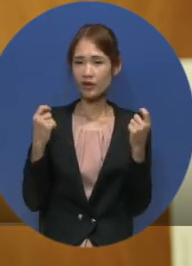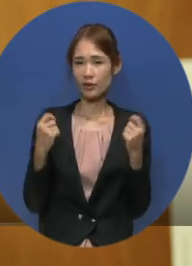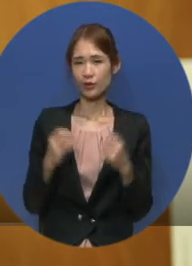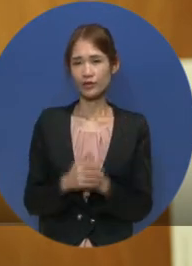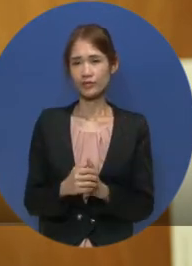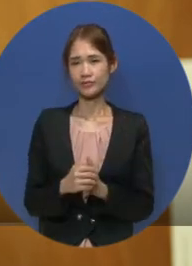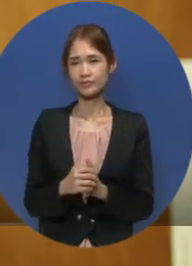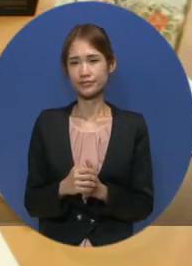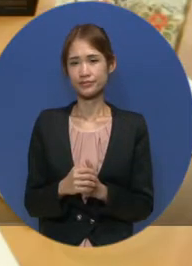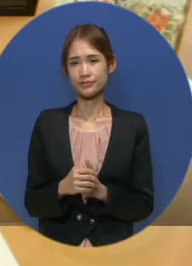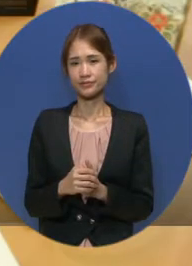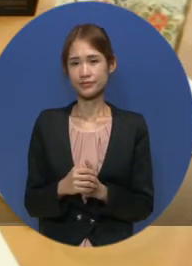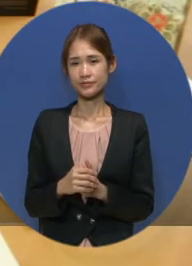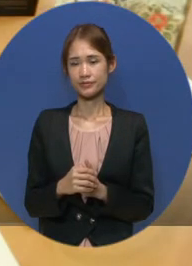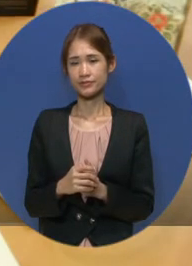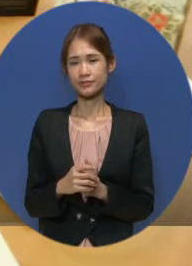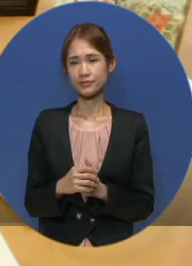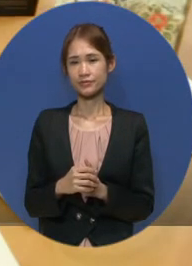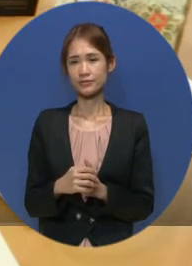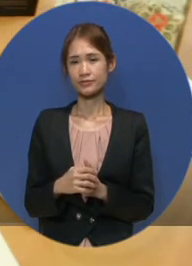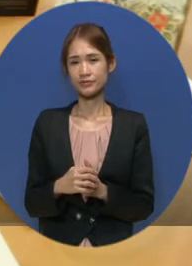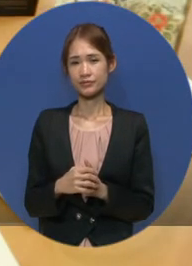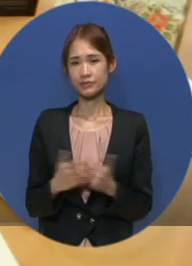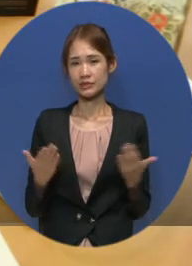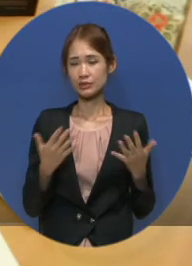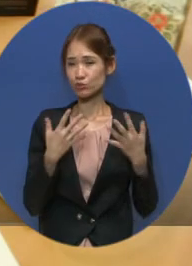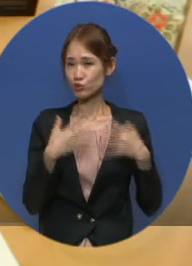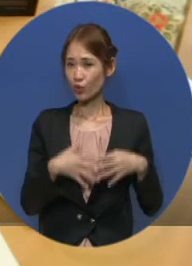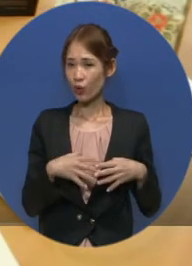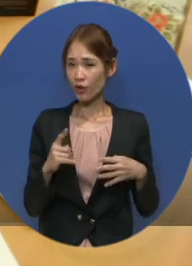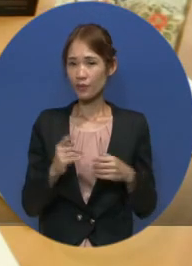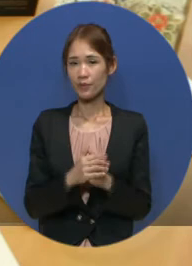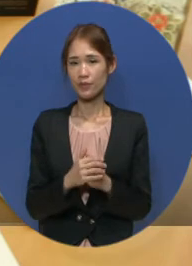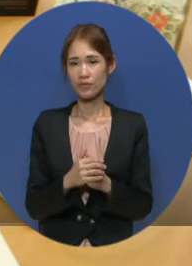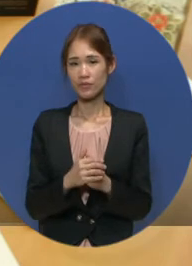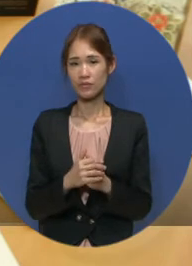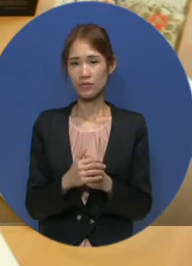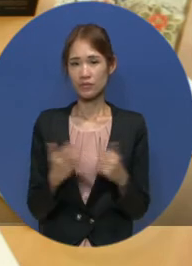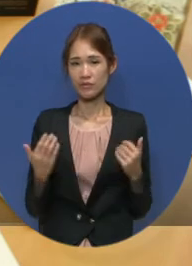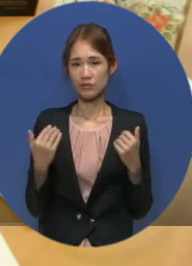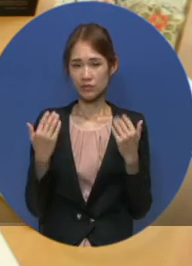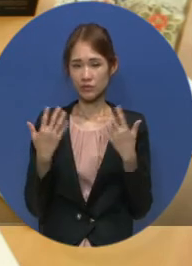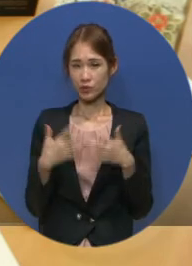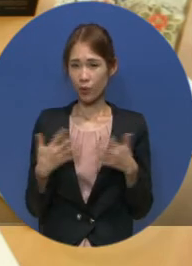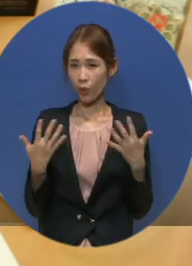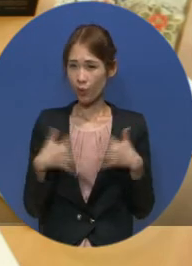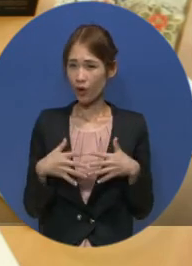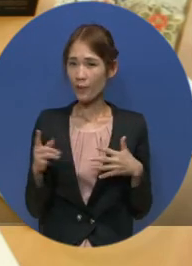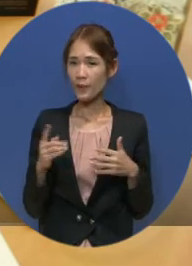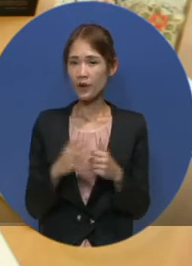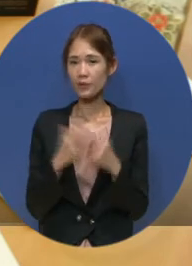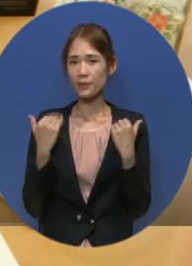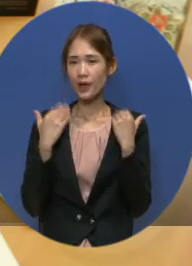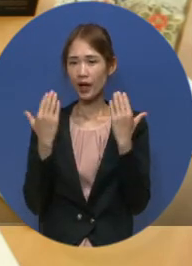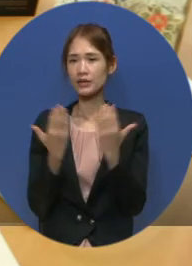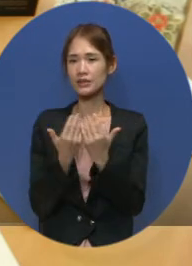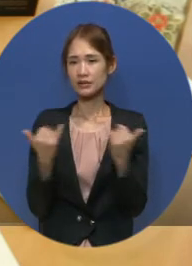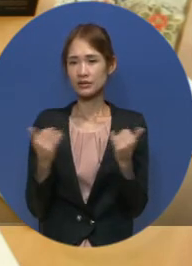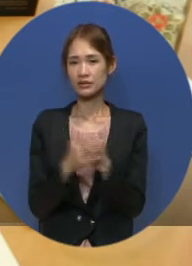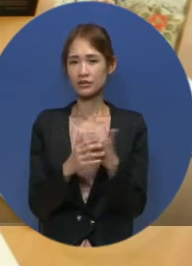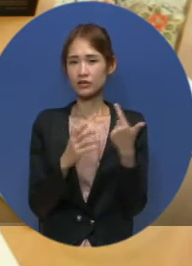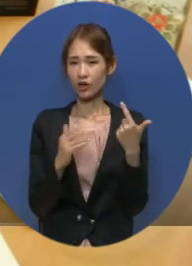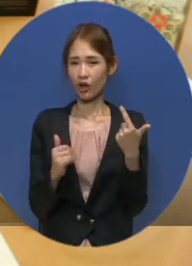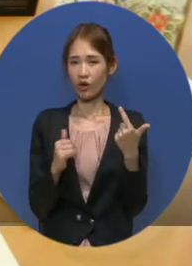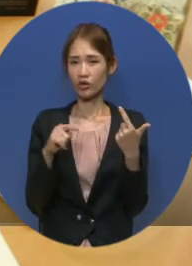같습니다. 그럼 이제 근무 조건은 어떻게 돼요? 저희 근무 조건은 저희가 발달장애인 분이 여섯